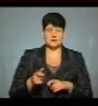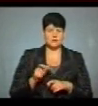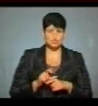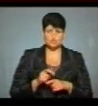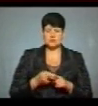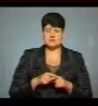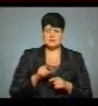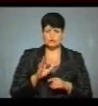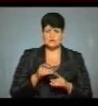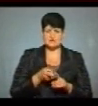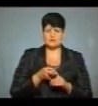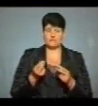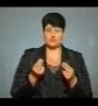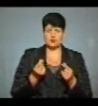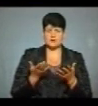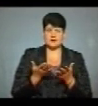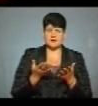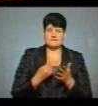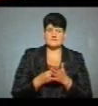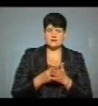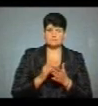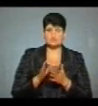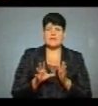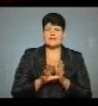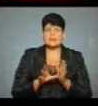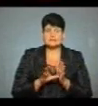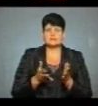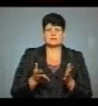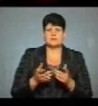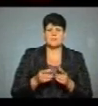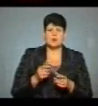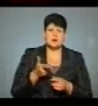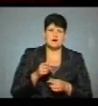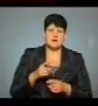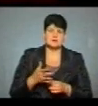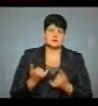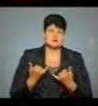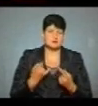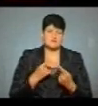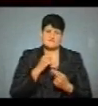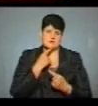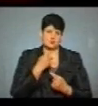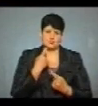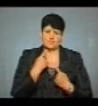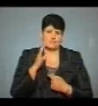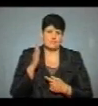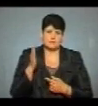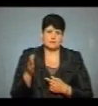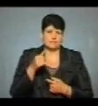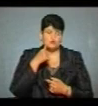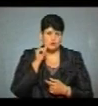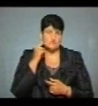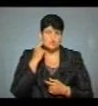буде залежати в грошах від того, яка вартість буде електроенергії і природнього газу. Ми зараз важко прогнозувати, як ви чули вчора,